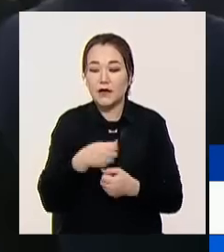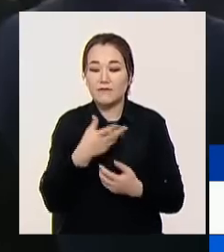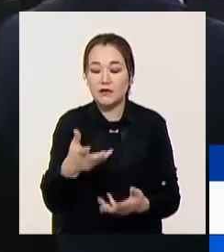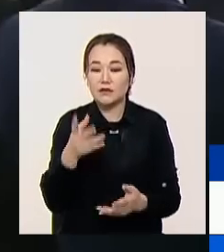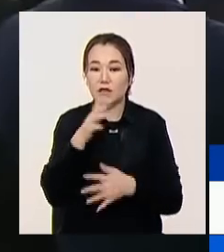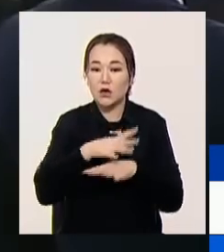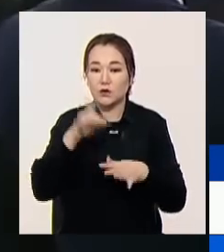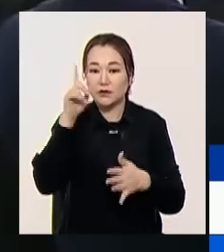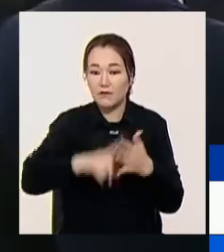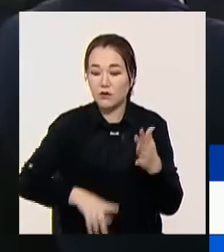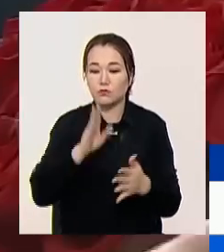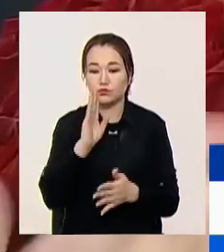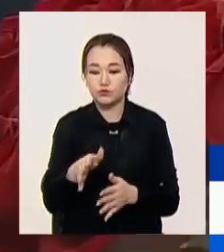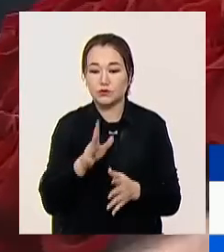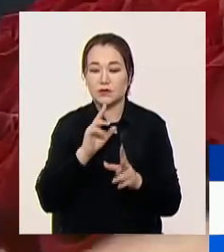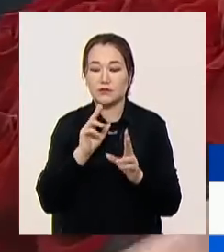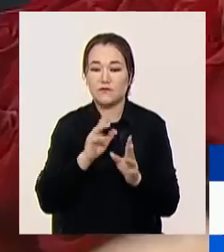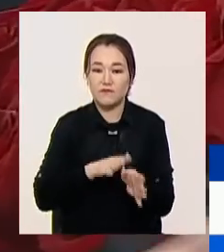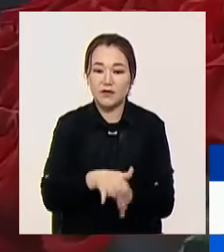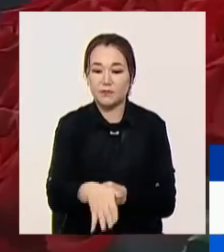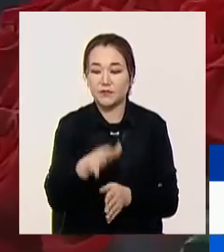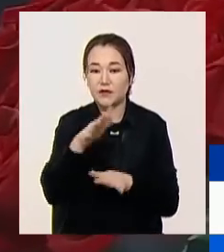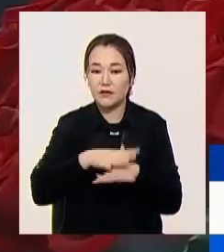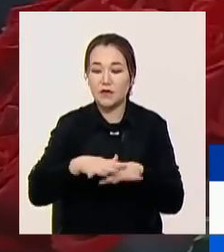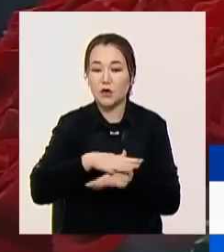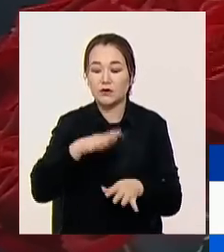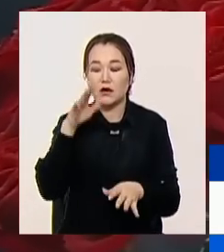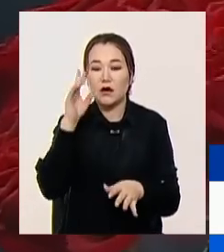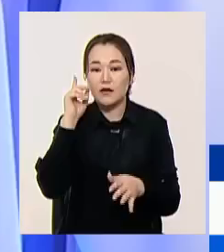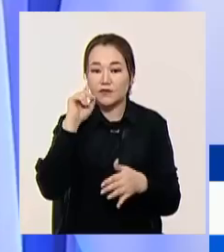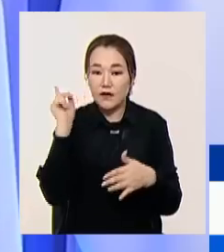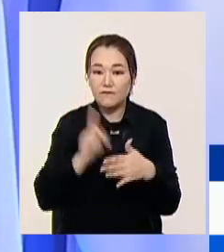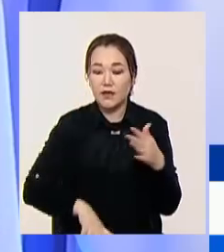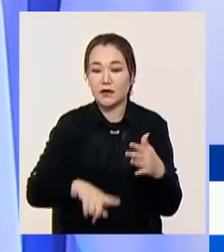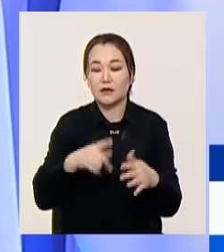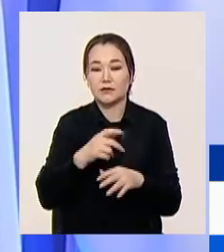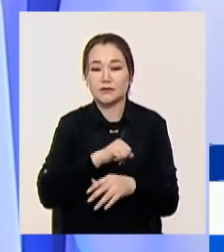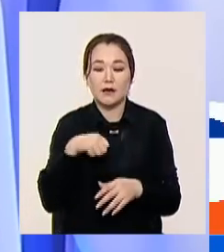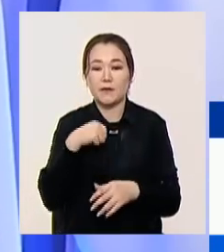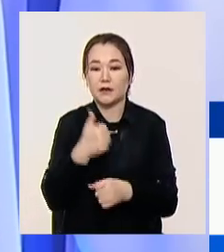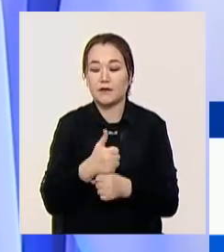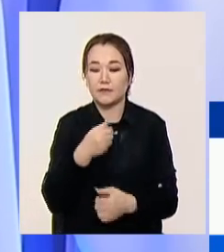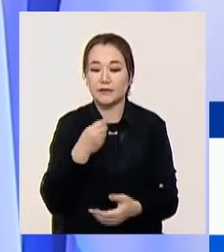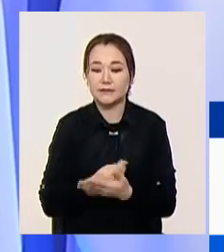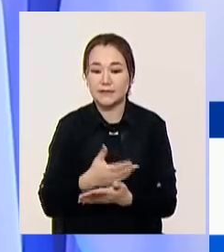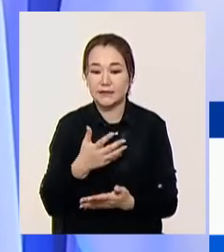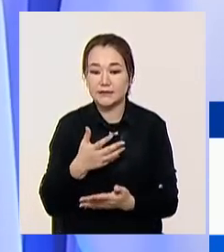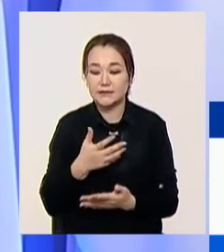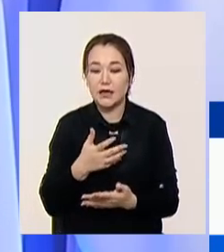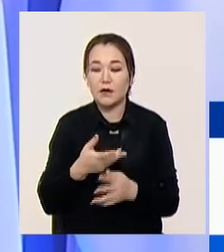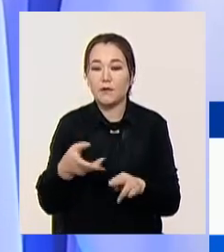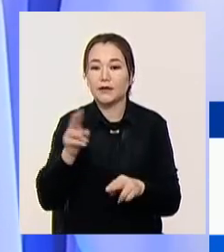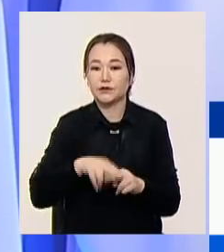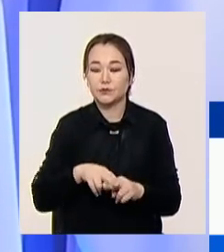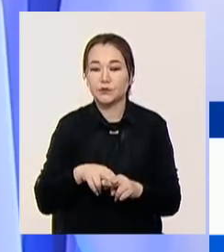народа будет оправдано. Доверие народа – это самая главная ценность.